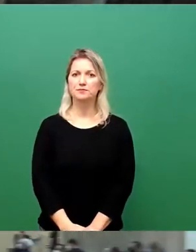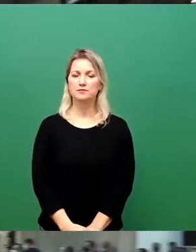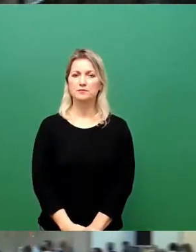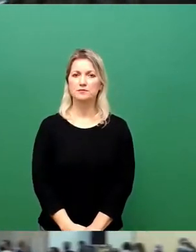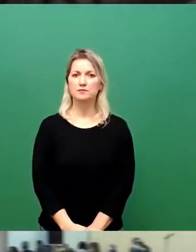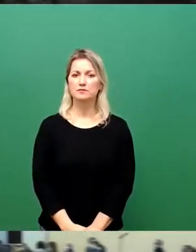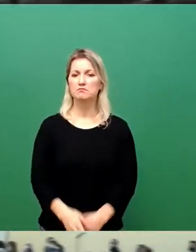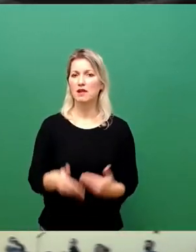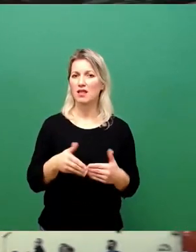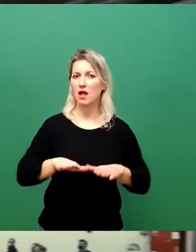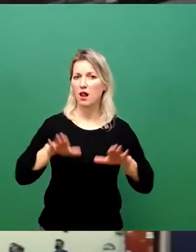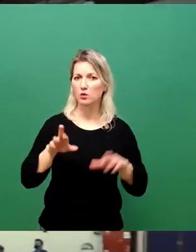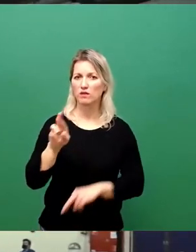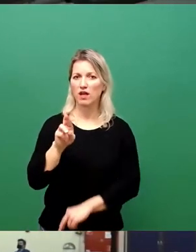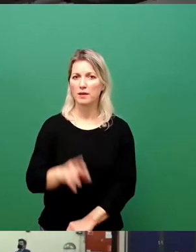und Stimmenthaltungen.